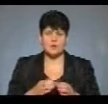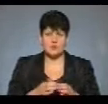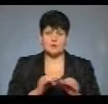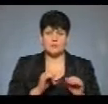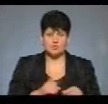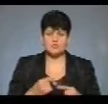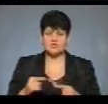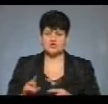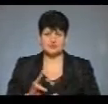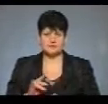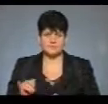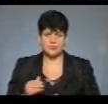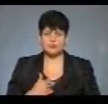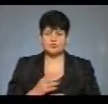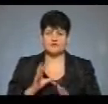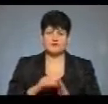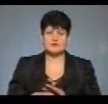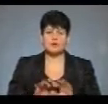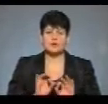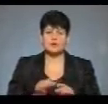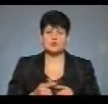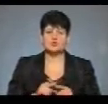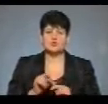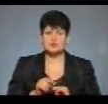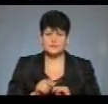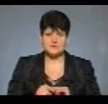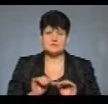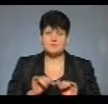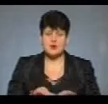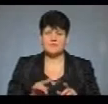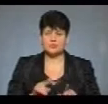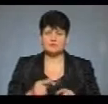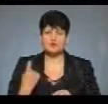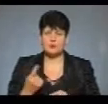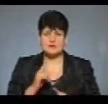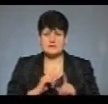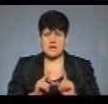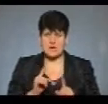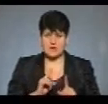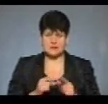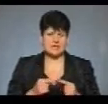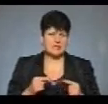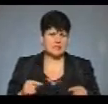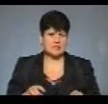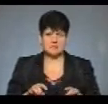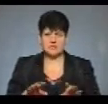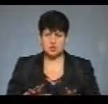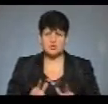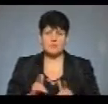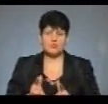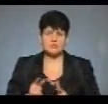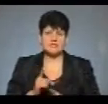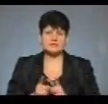не дієздатна. Хочу внести певне роз'яснення з цього приводу. Справа в тому, що обласна рада різними рішеннями погоджувала зміни